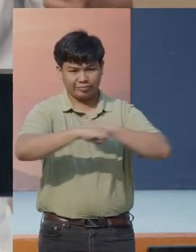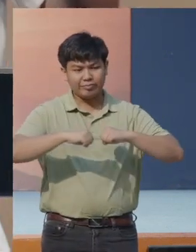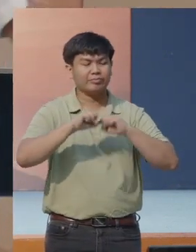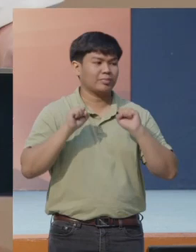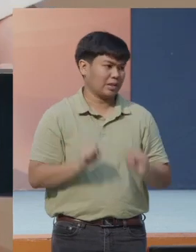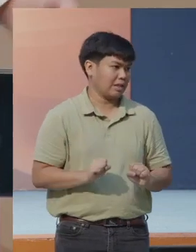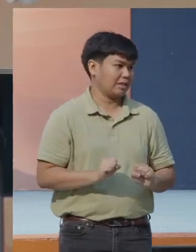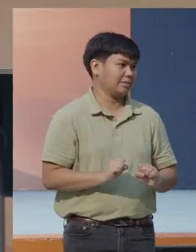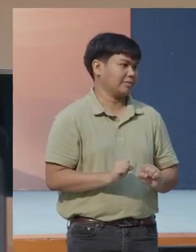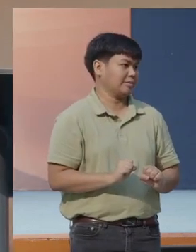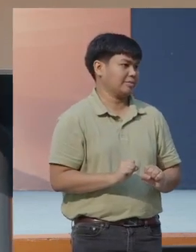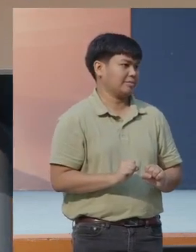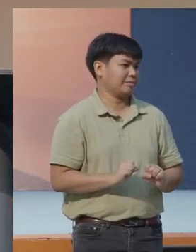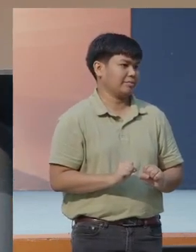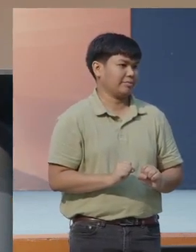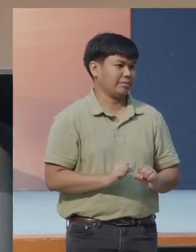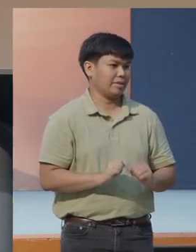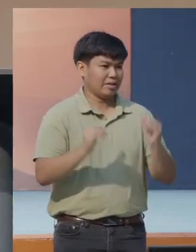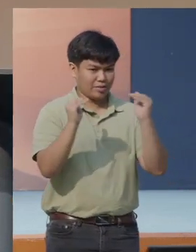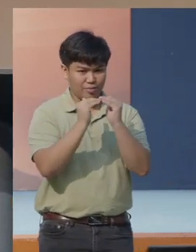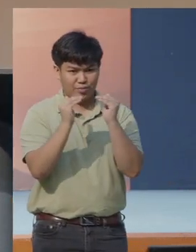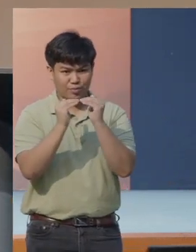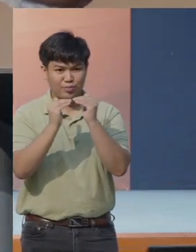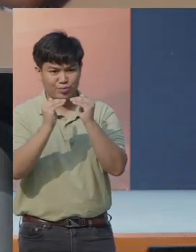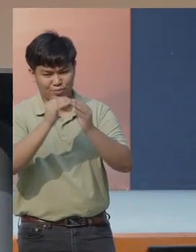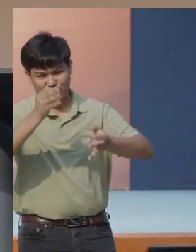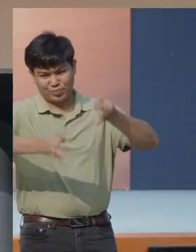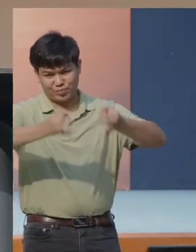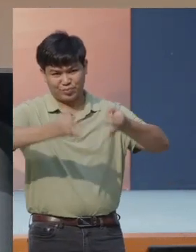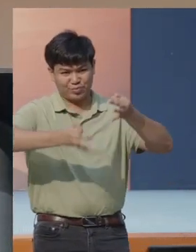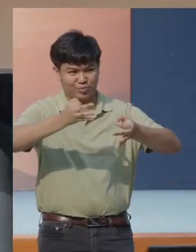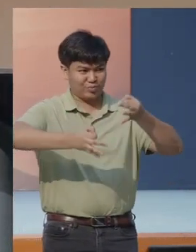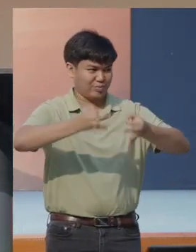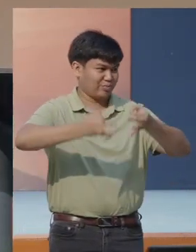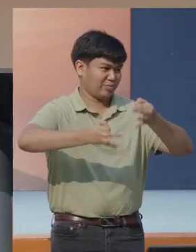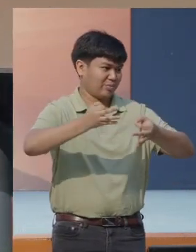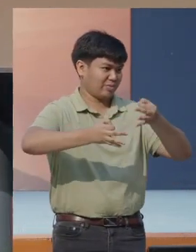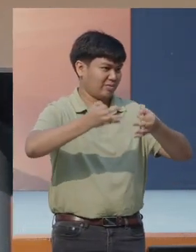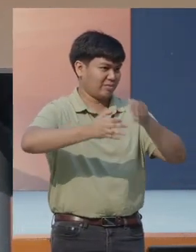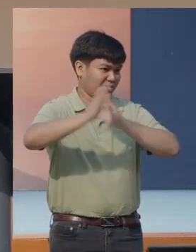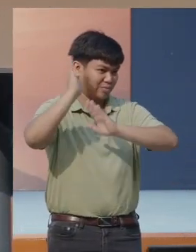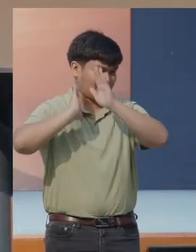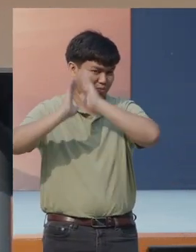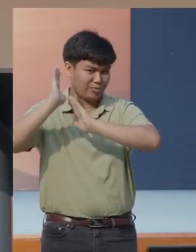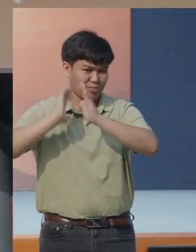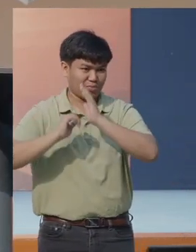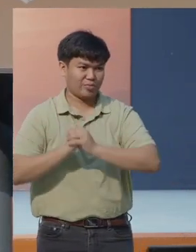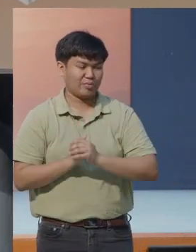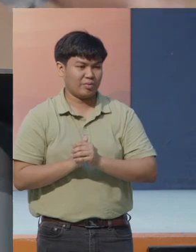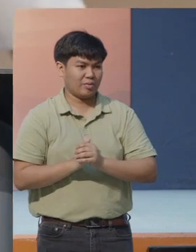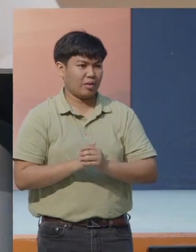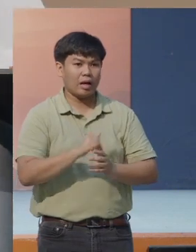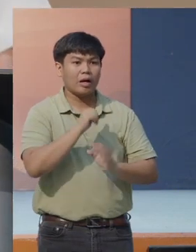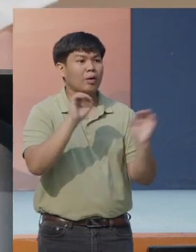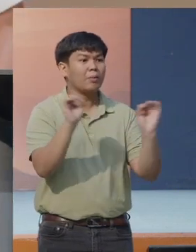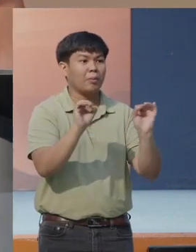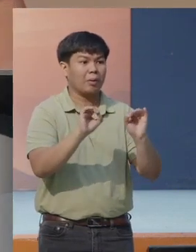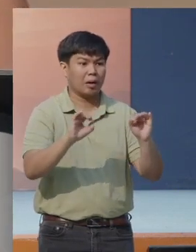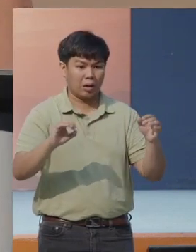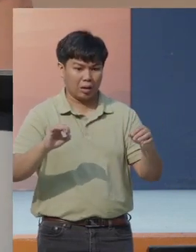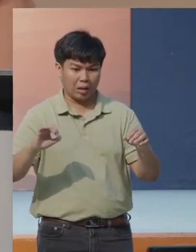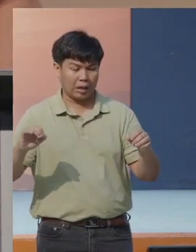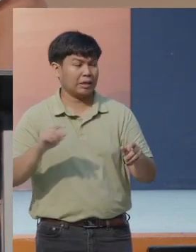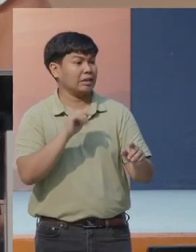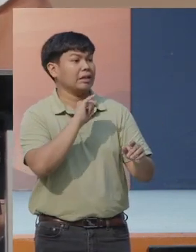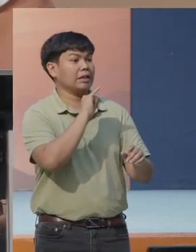tooth for a tooth. Pantay tuloy ang magiging resulta at dapat walang ubusan ng lahi. May namatay